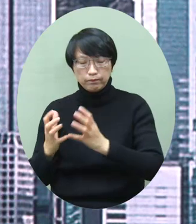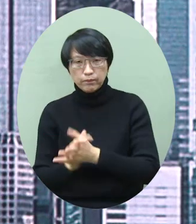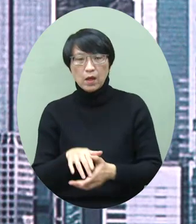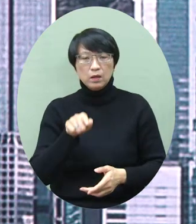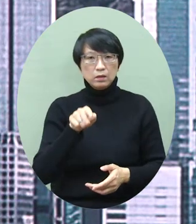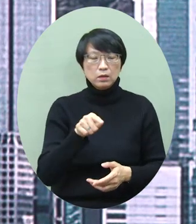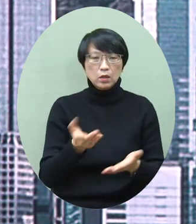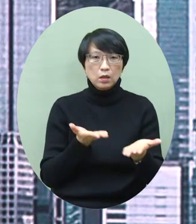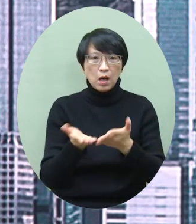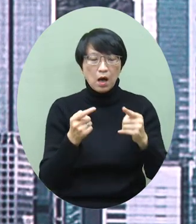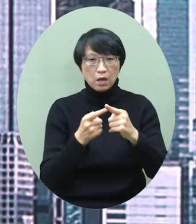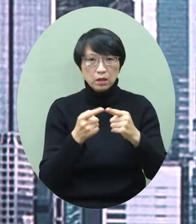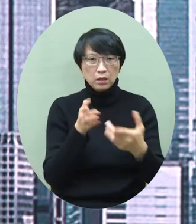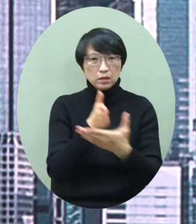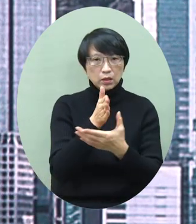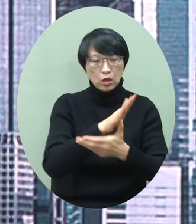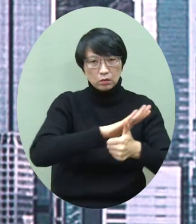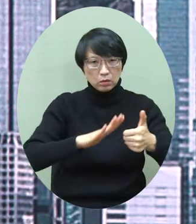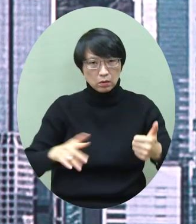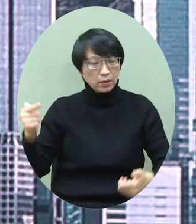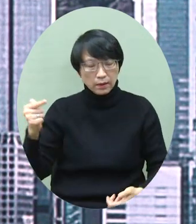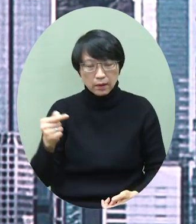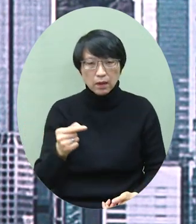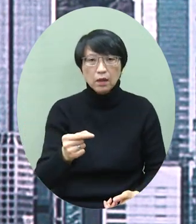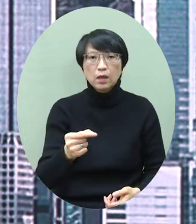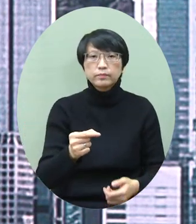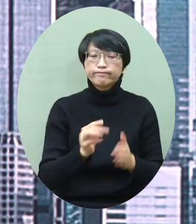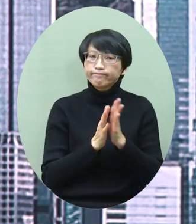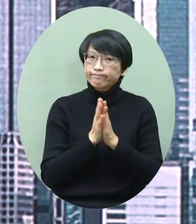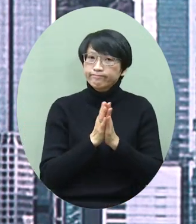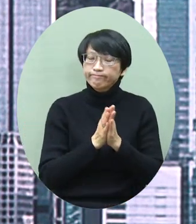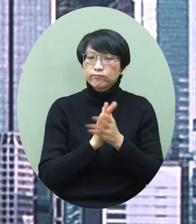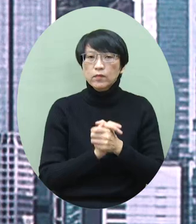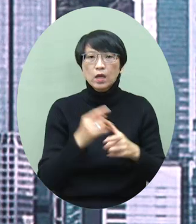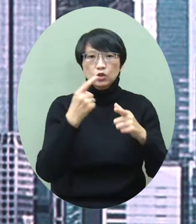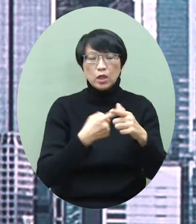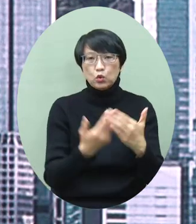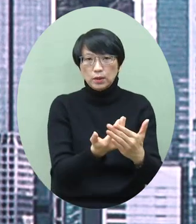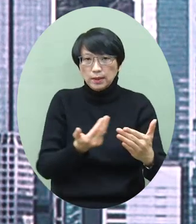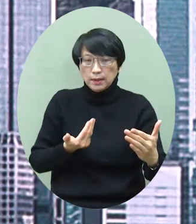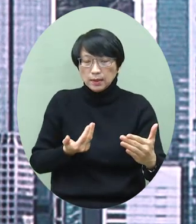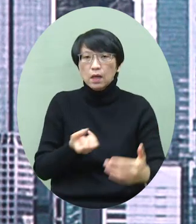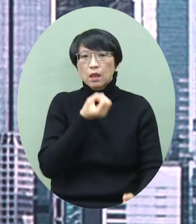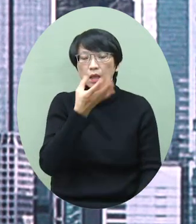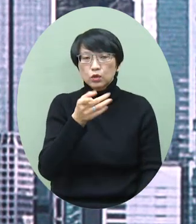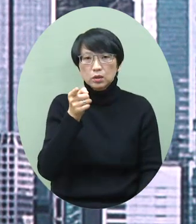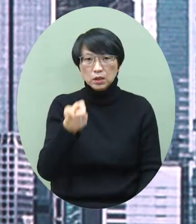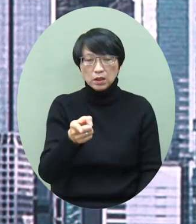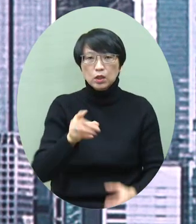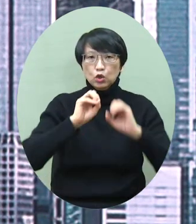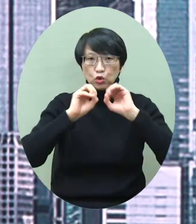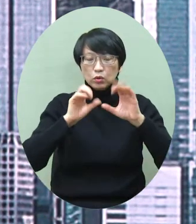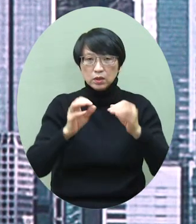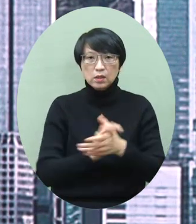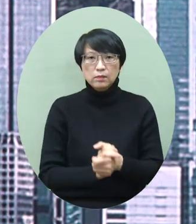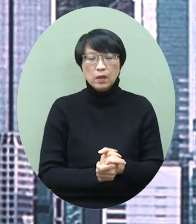少對住客嗰個嘅即係影響。咁所以點解咧？我哋都係有一個月之前咧，我哋就提出嗰個嘅即係通知，等大